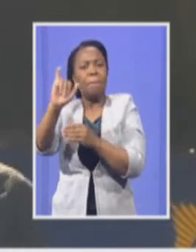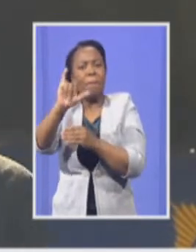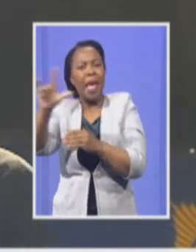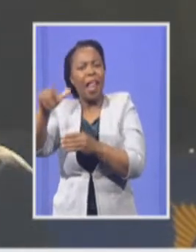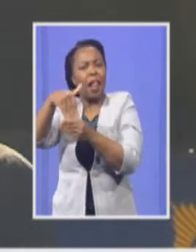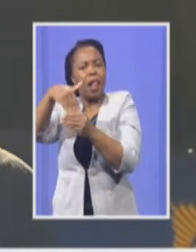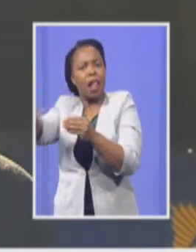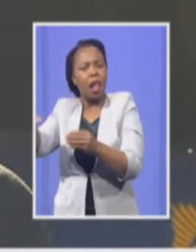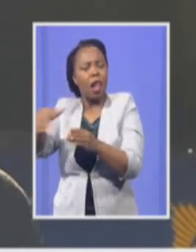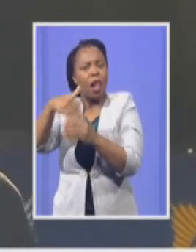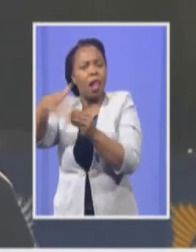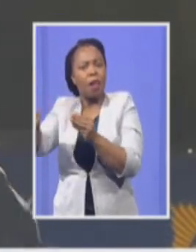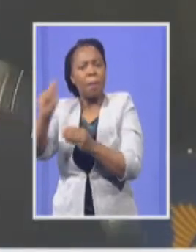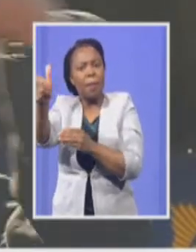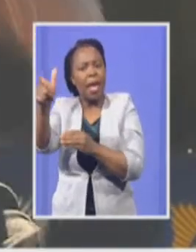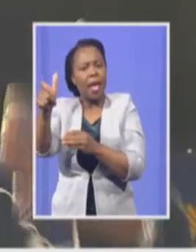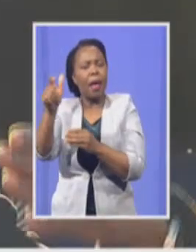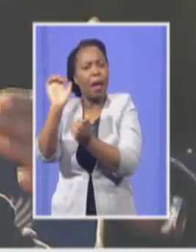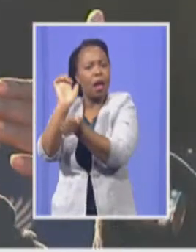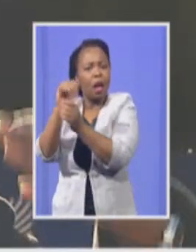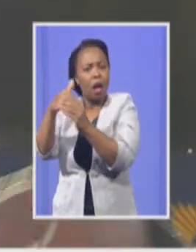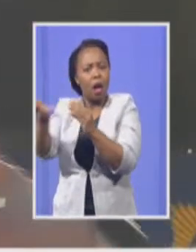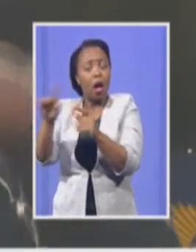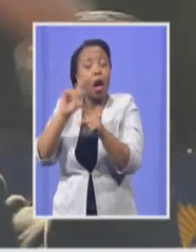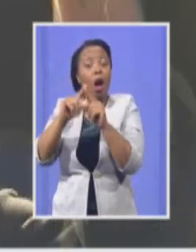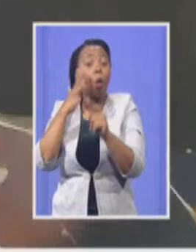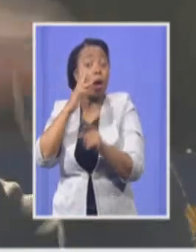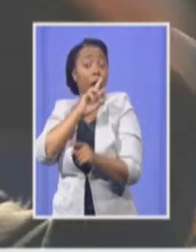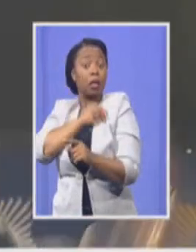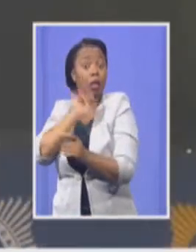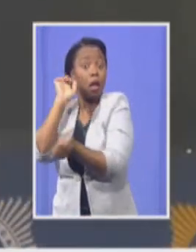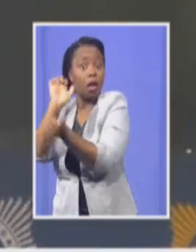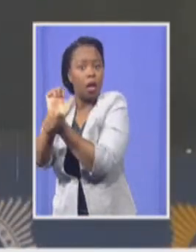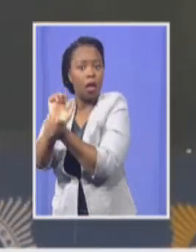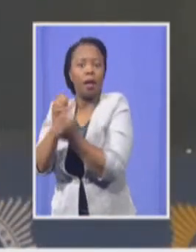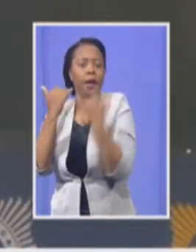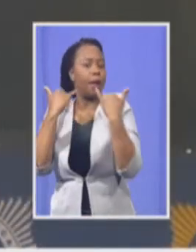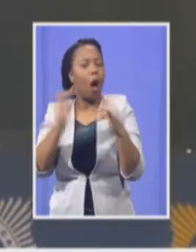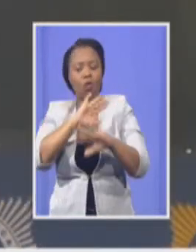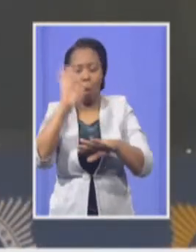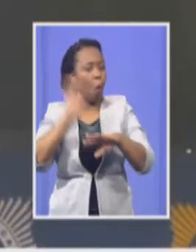maye banjwe winene waboshwa ngendlela yokuthi angaphinda afune ibail